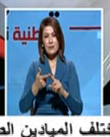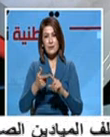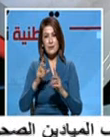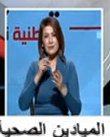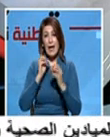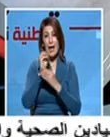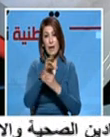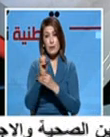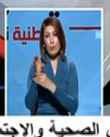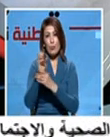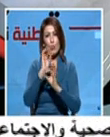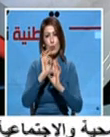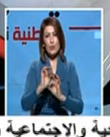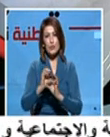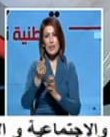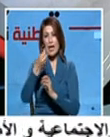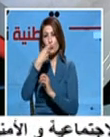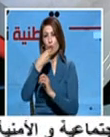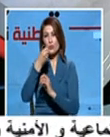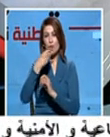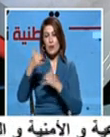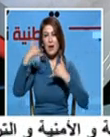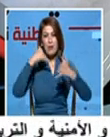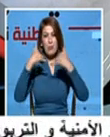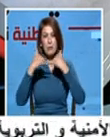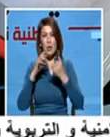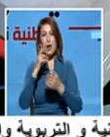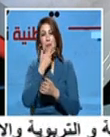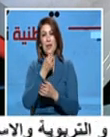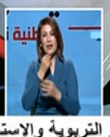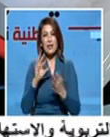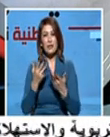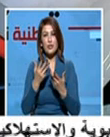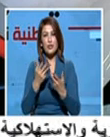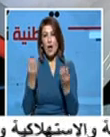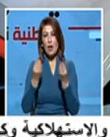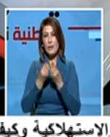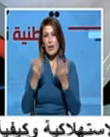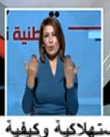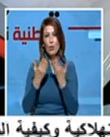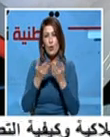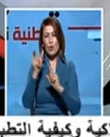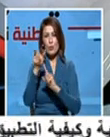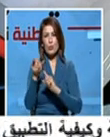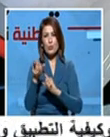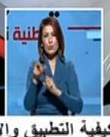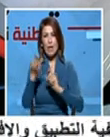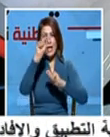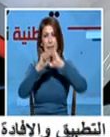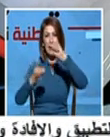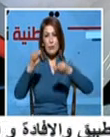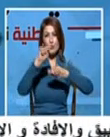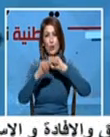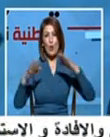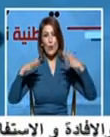اعطاء الادويه عن بعد؟ شو ما كيفاش تعاملتوا؟ ما هي المنظومه؟ كيفاش نظمتوها؟ وكيفاش قاعدين تتعاملوا؟ والاجراءات اللي خذيتوها مع